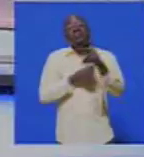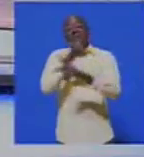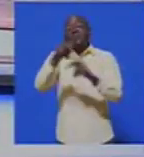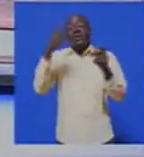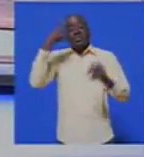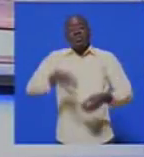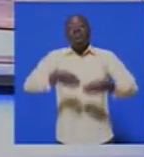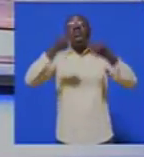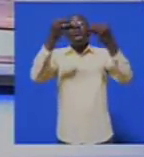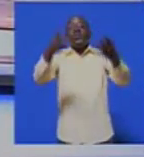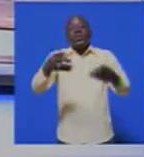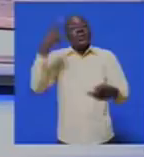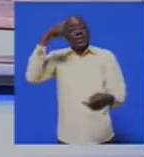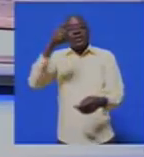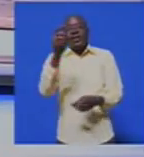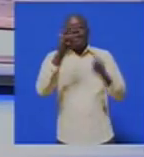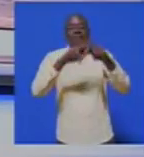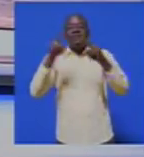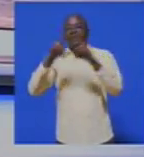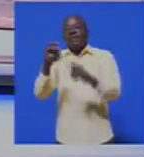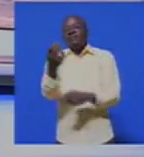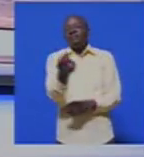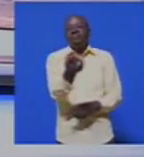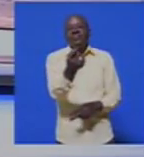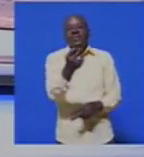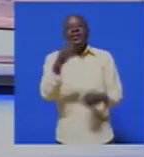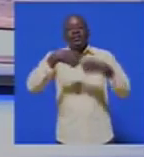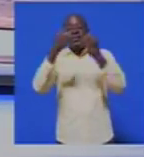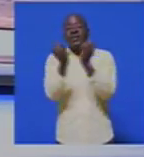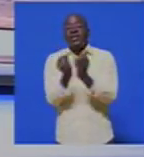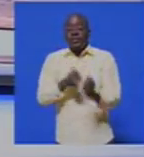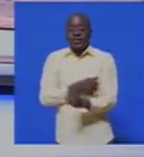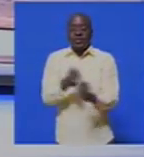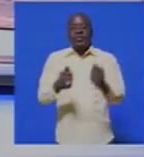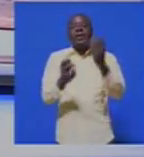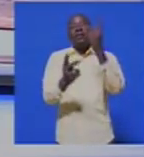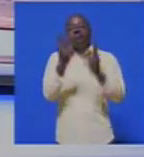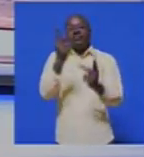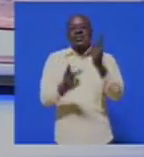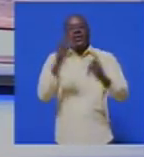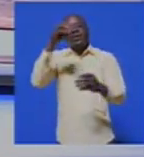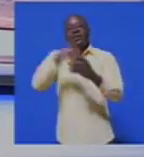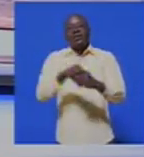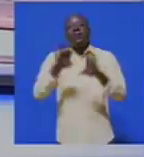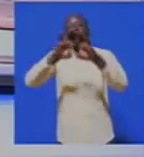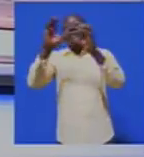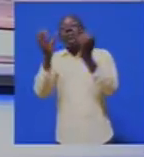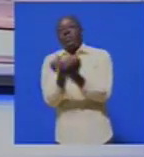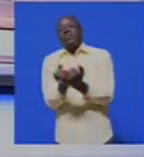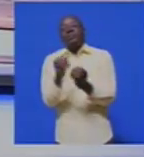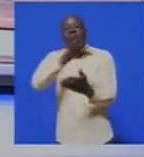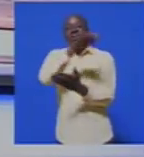ravitailler les villages en céréales. Une de nos équipes a suivi un de ces véhicules dans la commune de Sao, c'est dans le